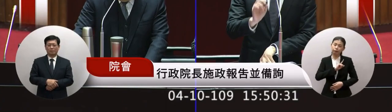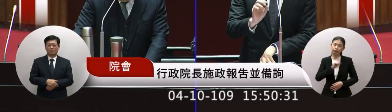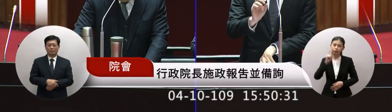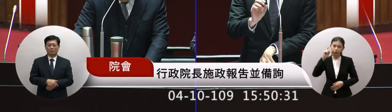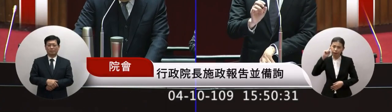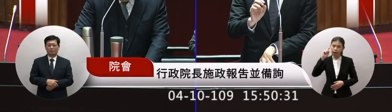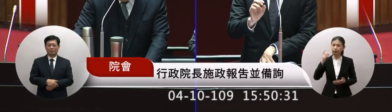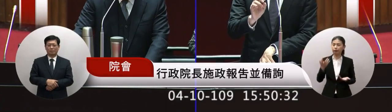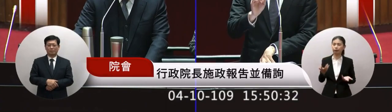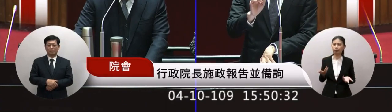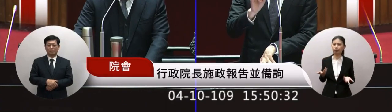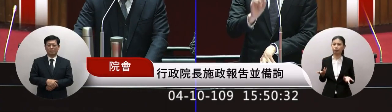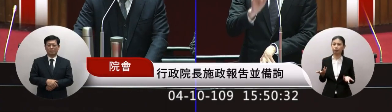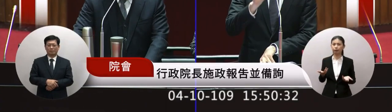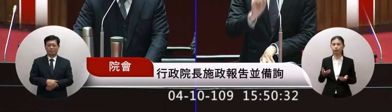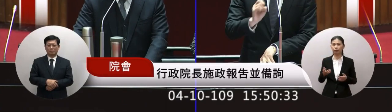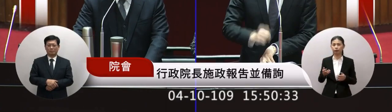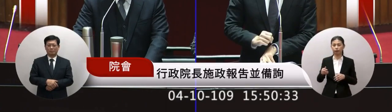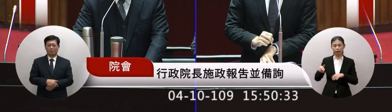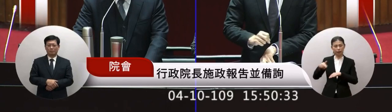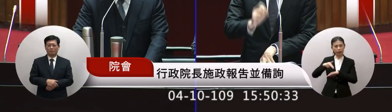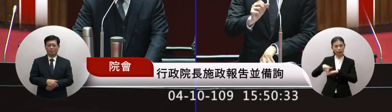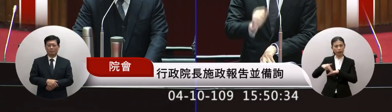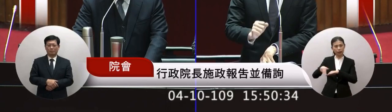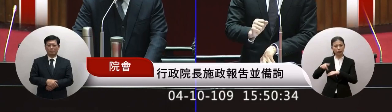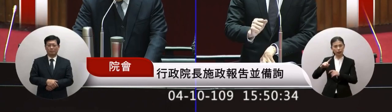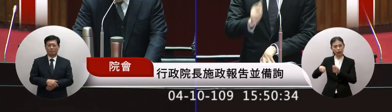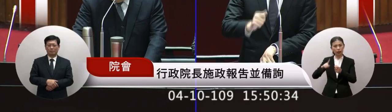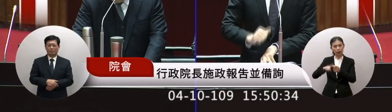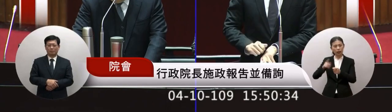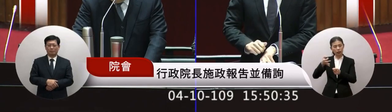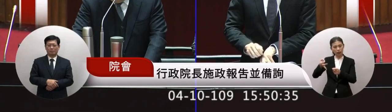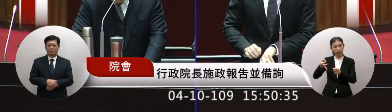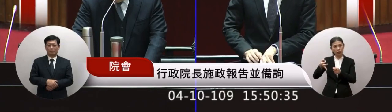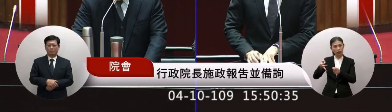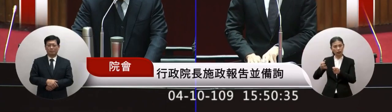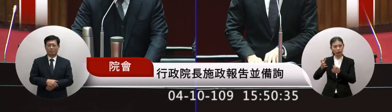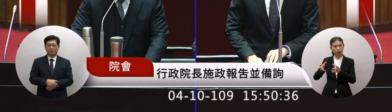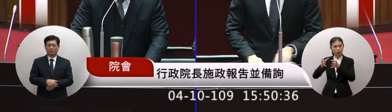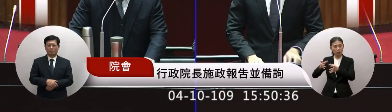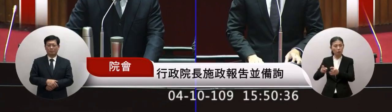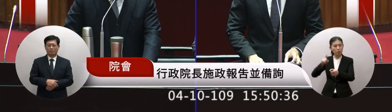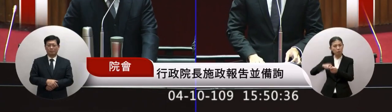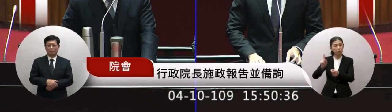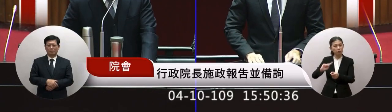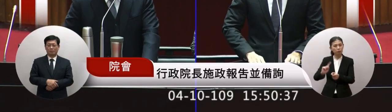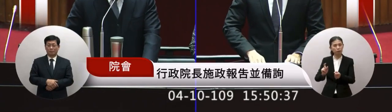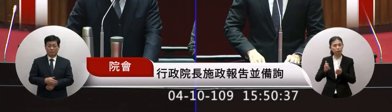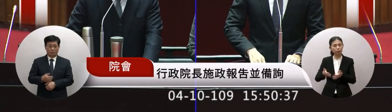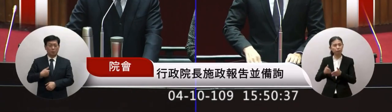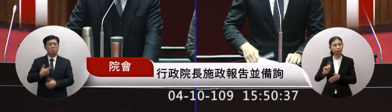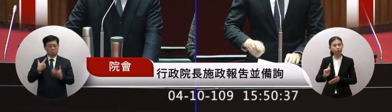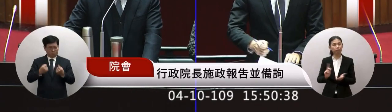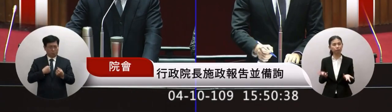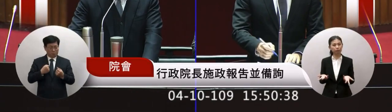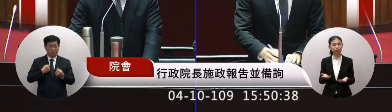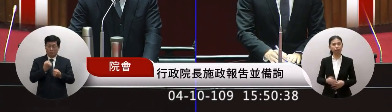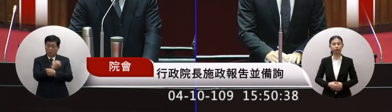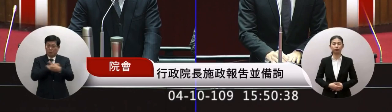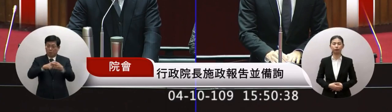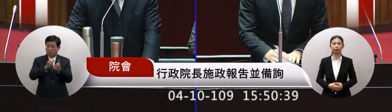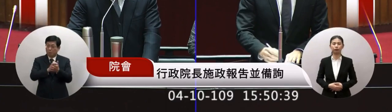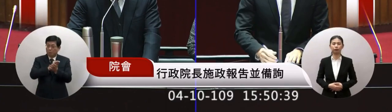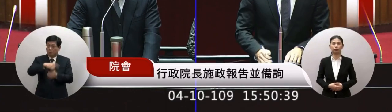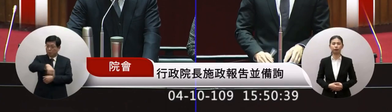设这个年金的原因，对你来讲上重要是啥物？ 咱就知影劳工朋